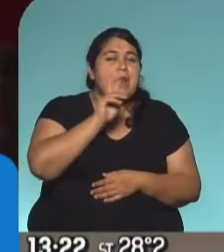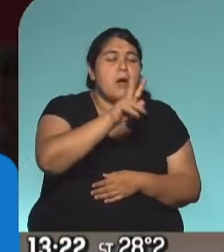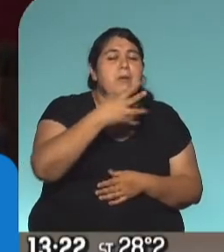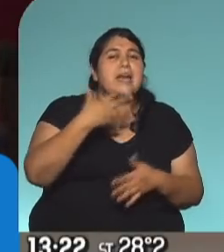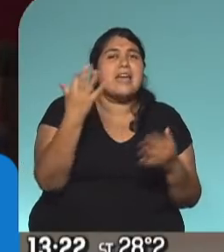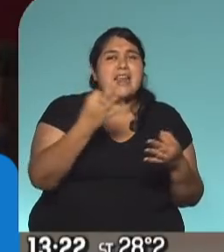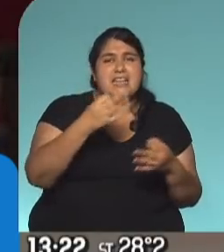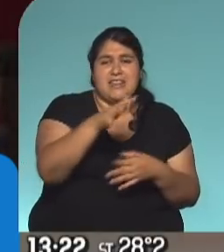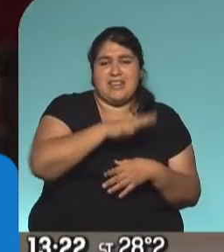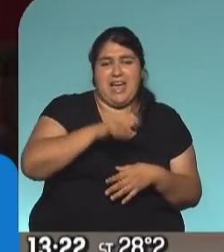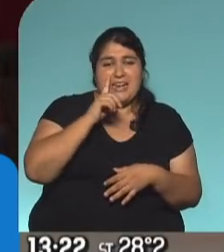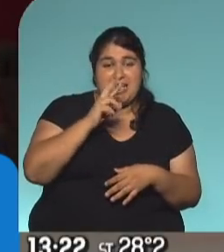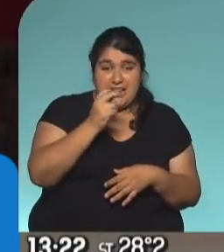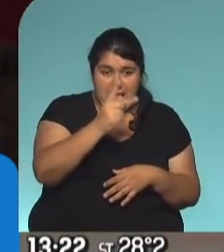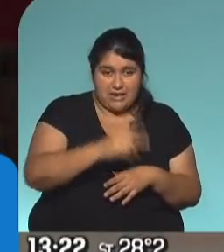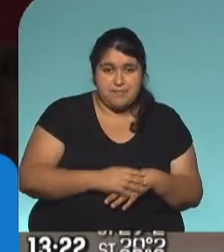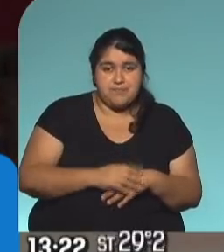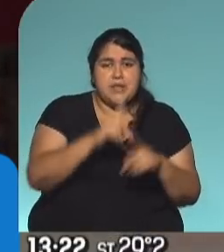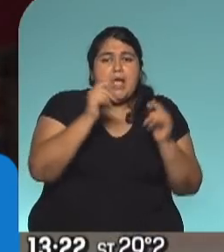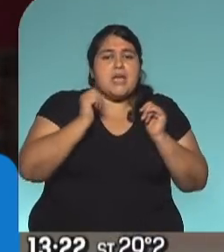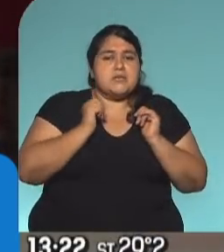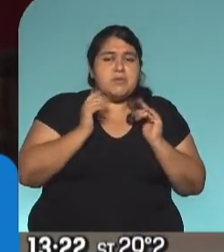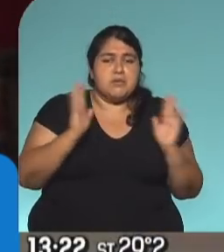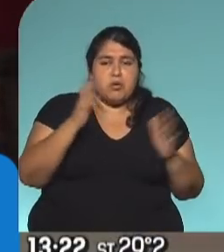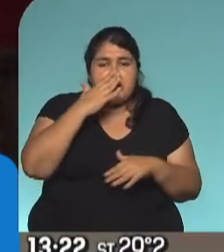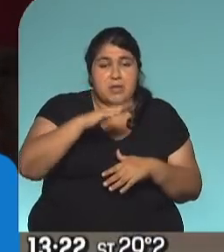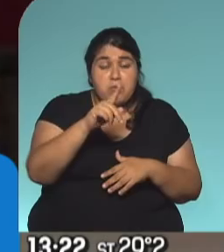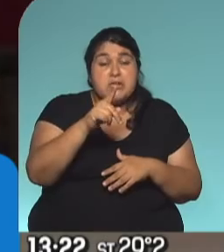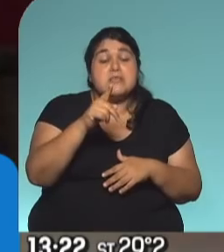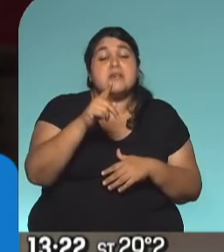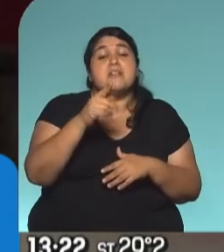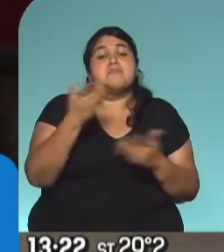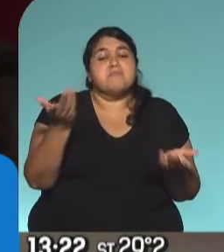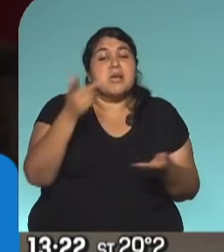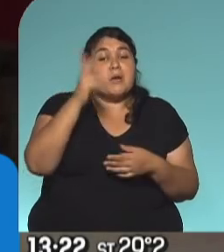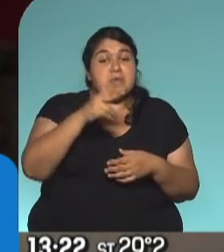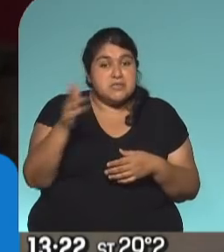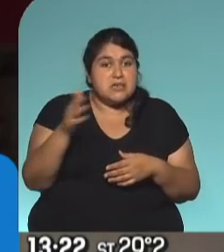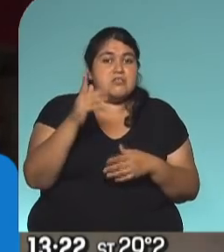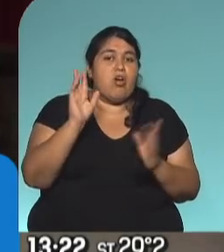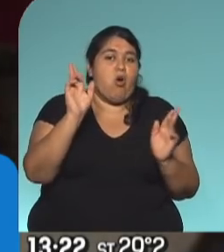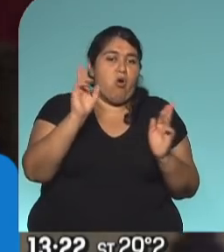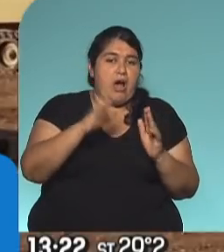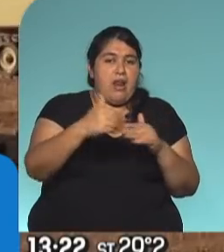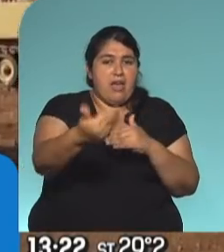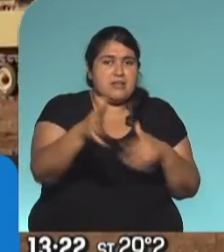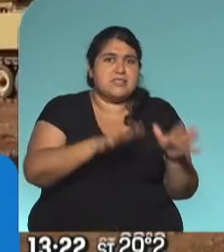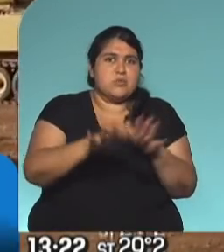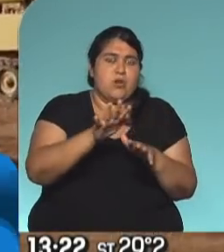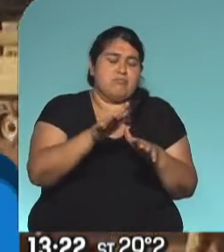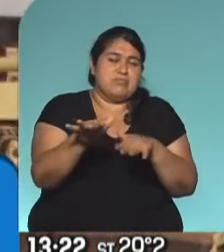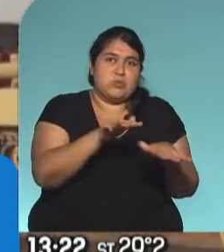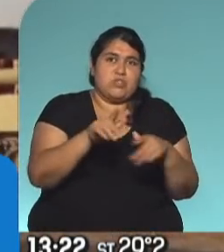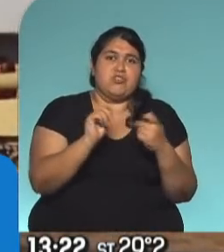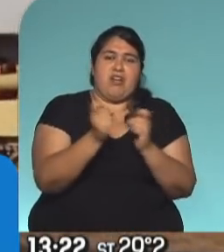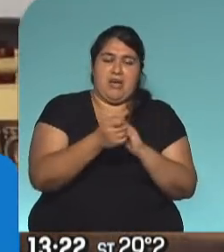حاليا بالعراق، ونتأمل إن شاء الله ورا زيارة البابا تصير أوضاع المسيحيين أحسن وأحسن. La